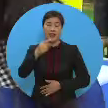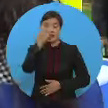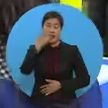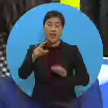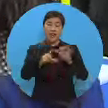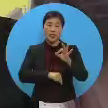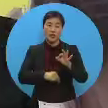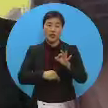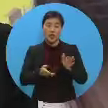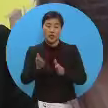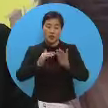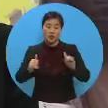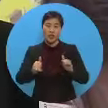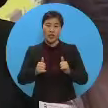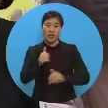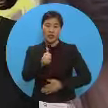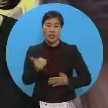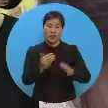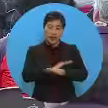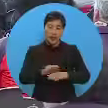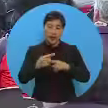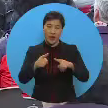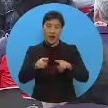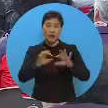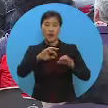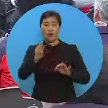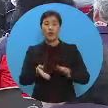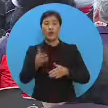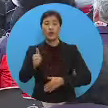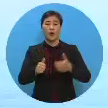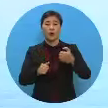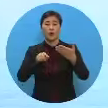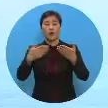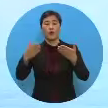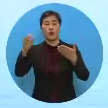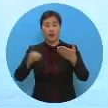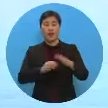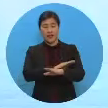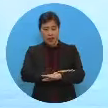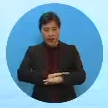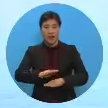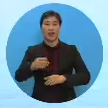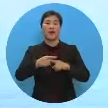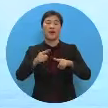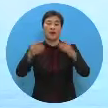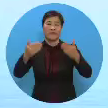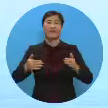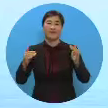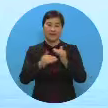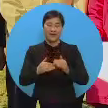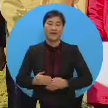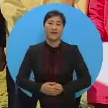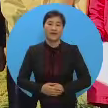10월 시도지사 직무수행평가 조사에서 김영록 전라남 도지사는 59.9%의 잘한다는 긍정평가를